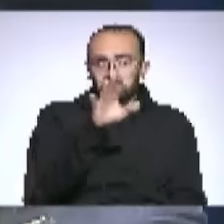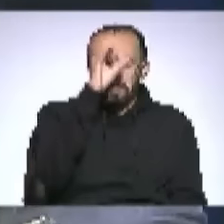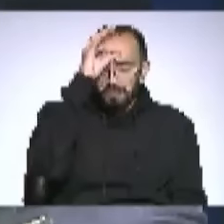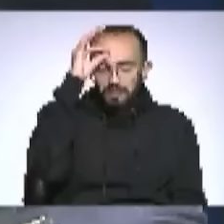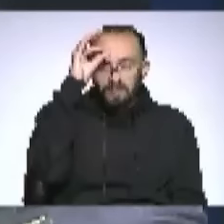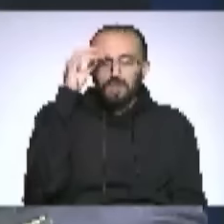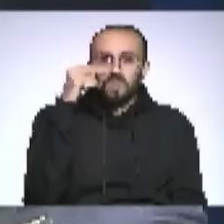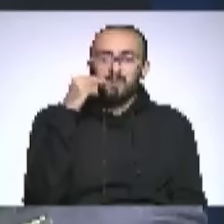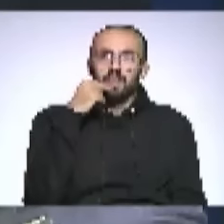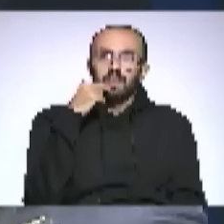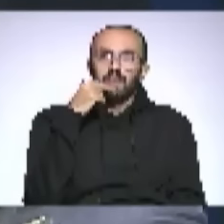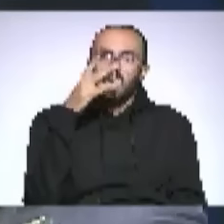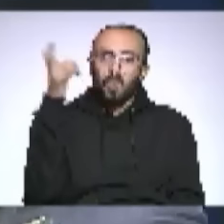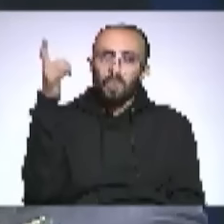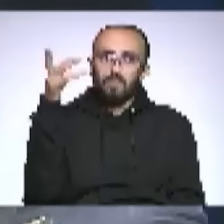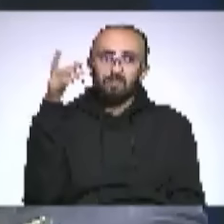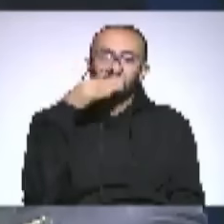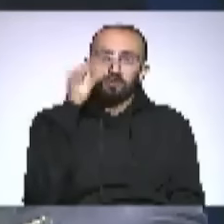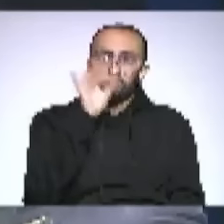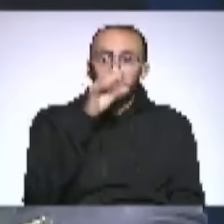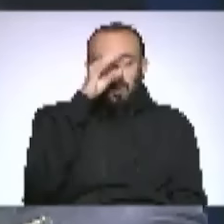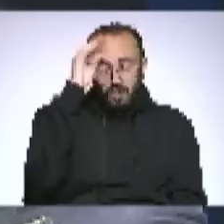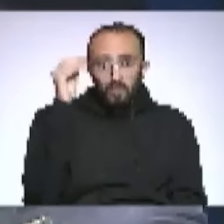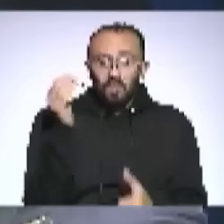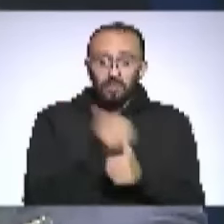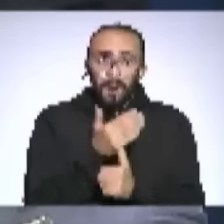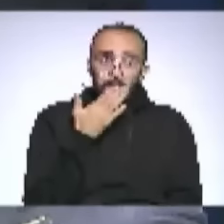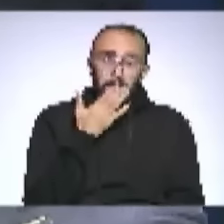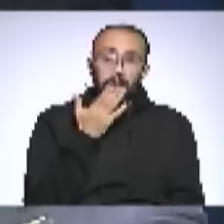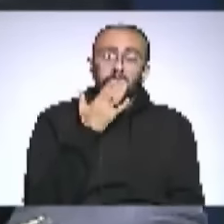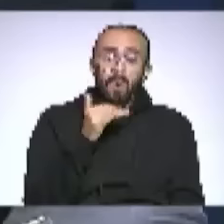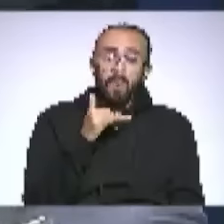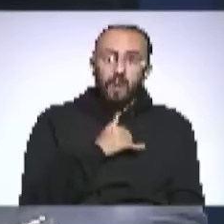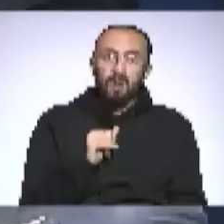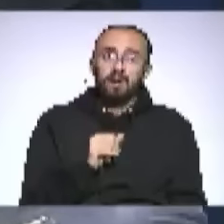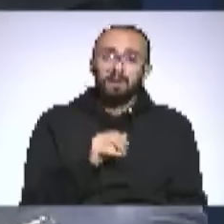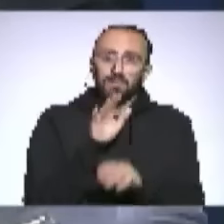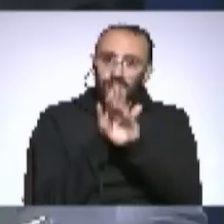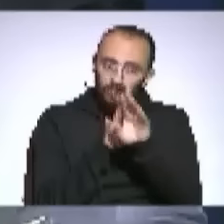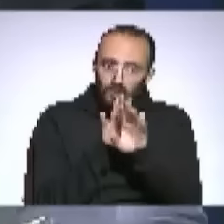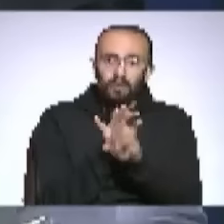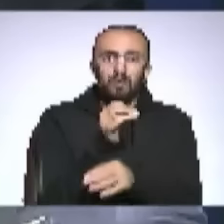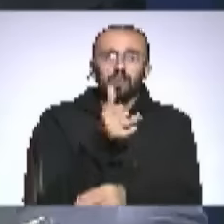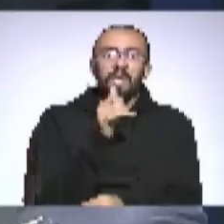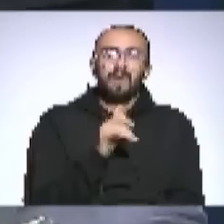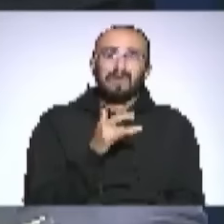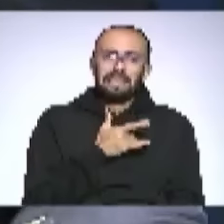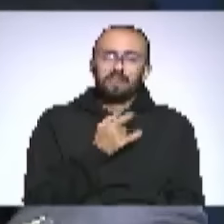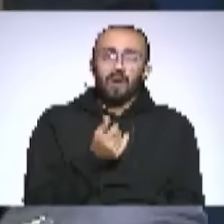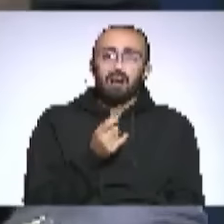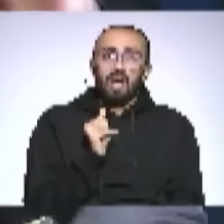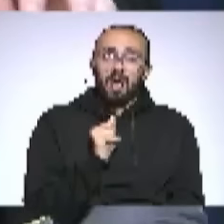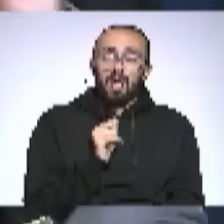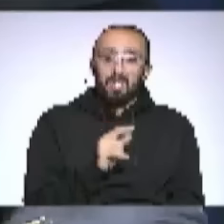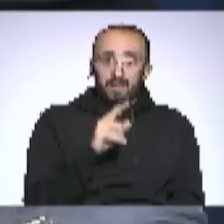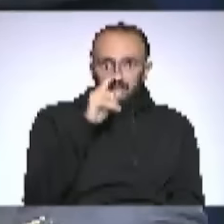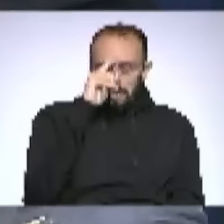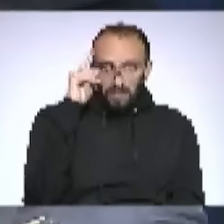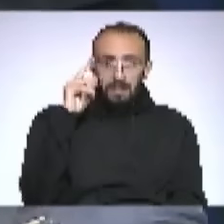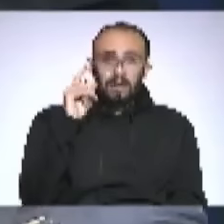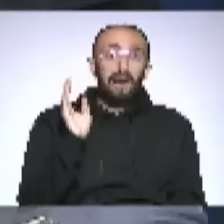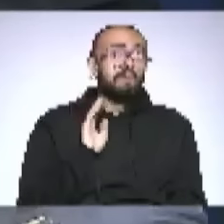بيسيق اليك حتى لو جوزك م ردش عليه جواه متعاطف معاك انما لو رفضت